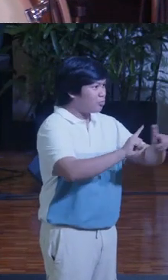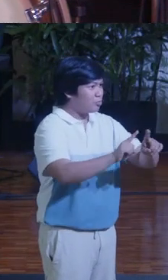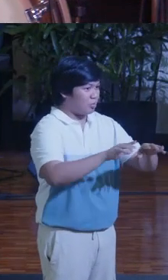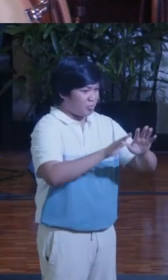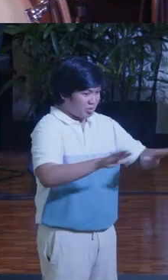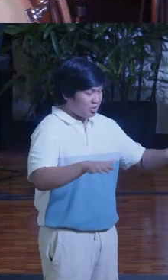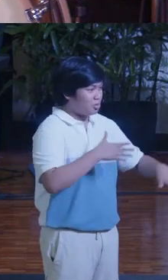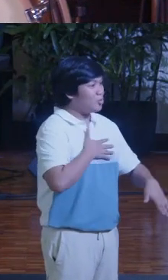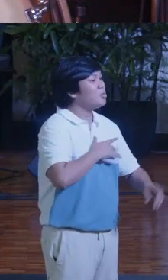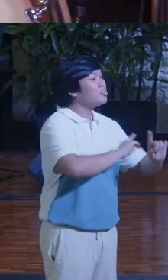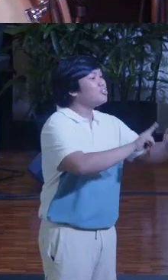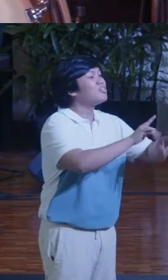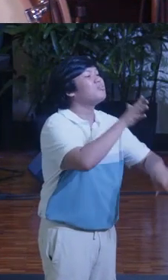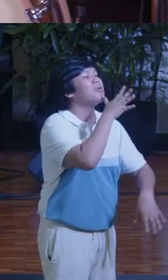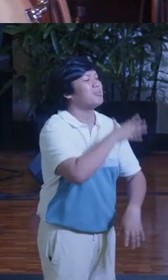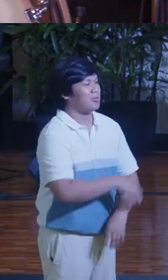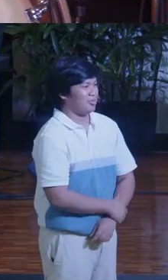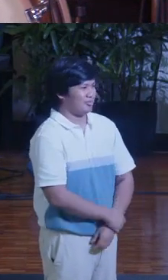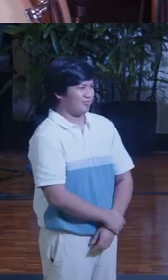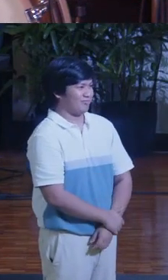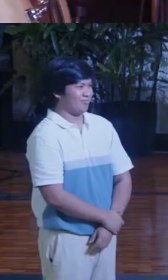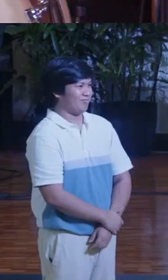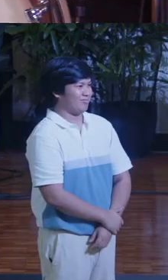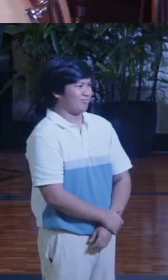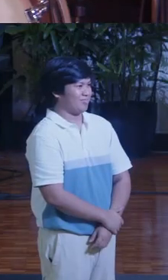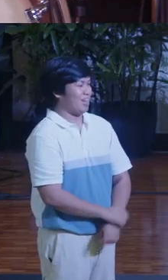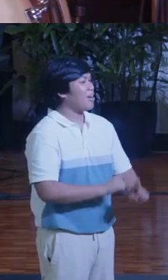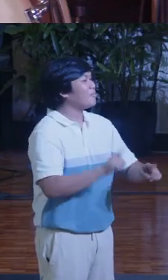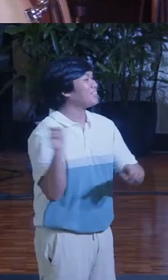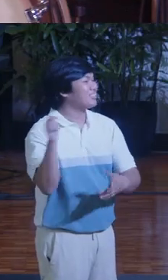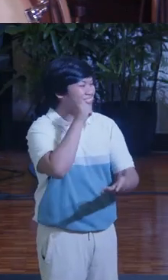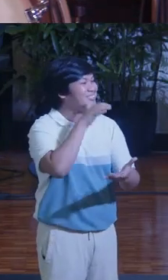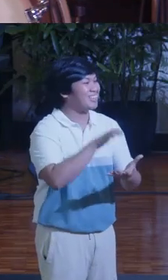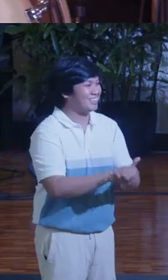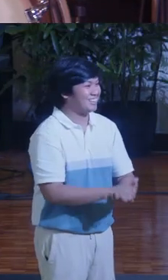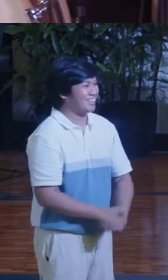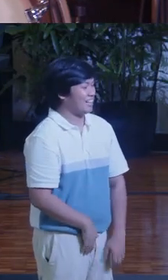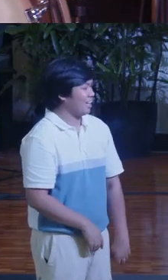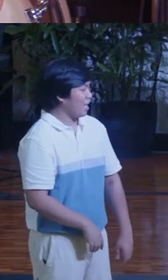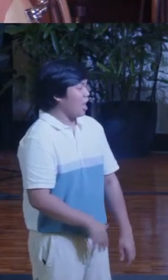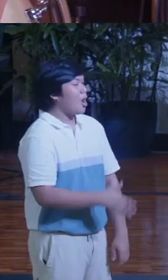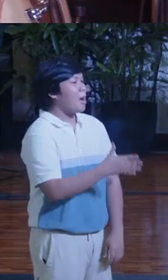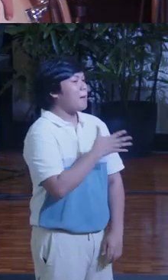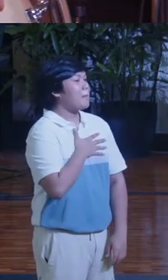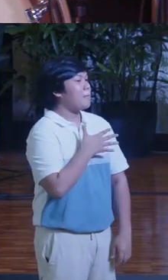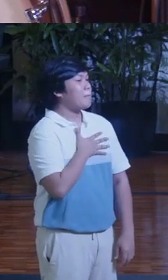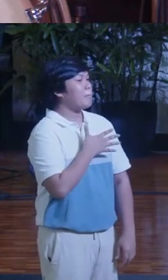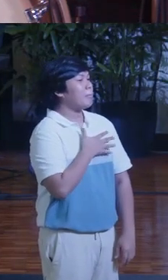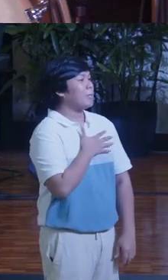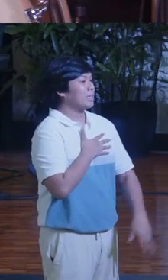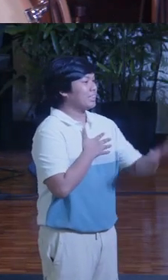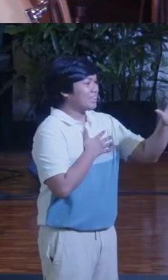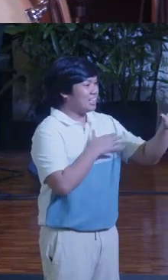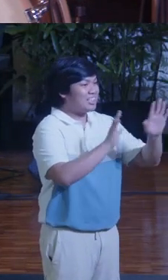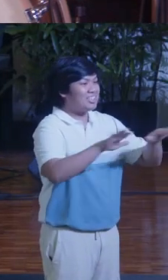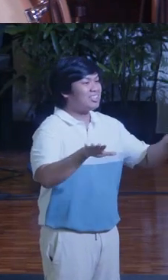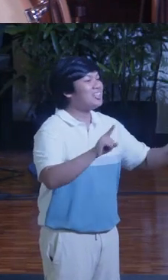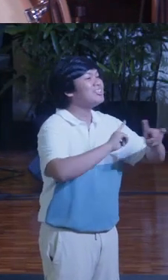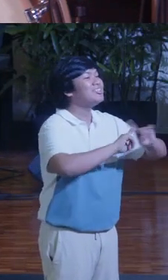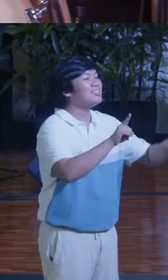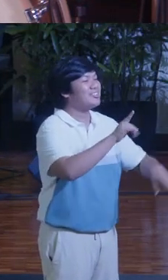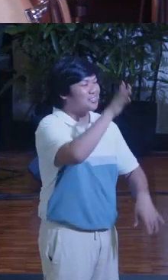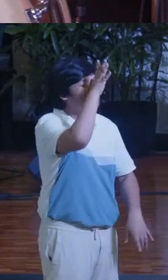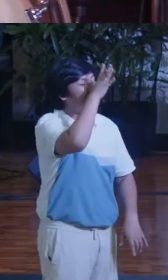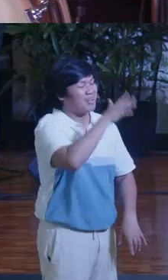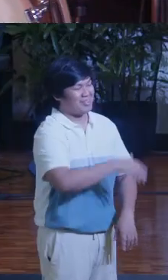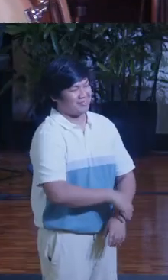No? Ganyan din po sinasabi ng misis ko, pagka pinansin na Ma'am, ang mga anak niyo parang hindi magkakamukha.